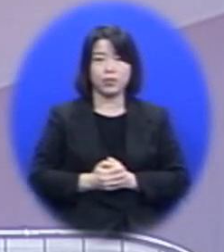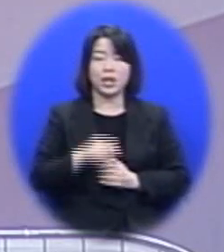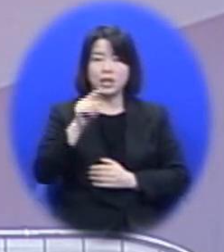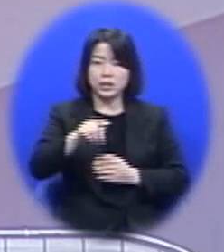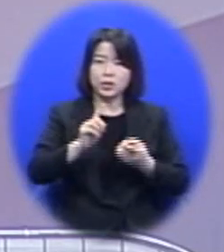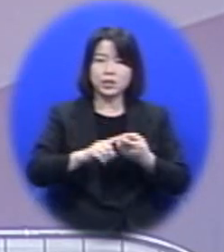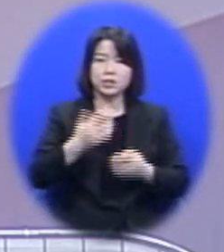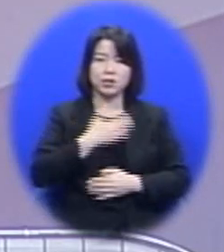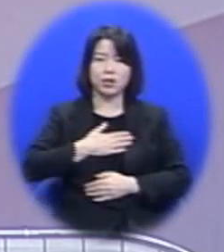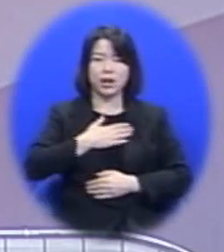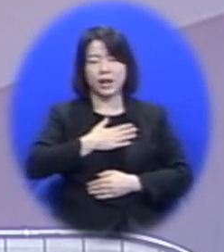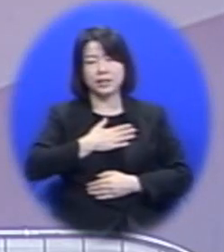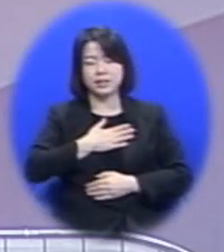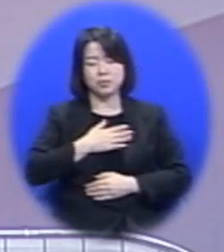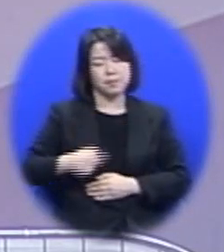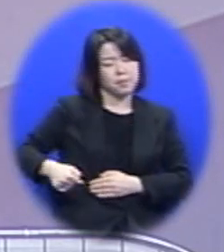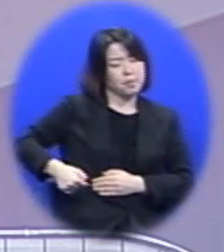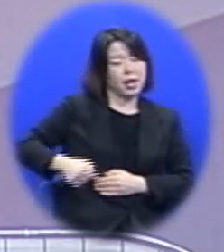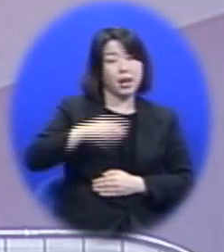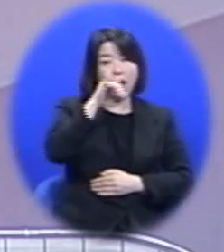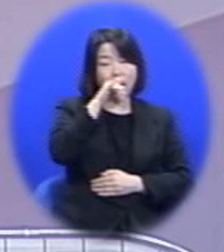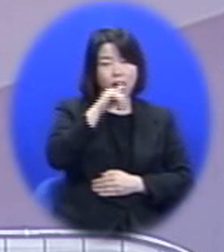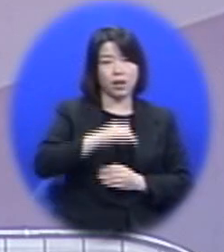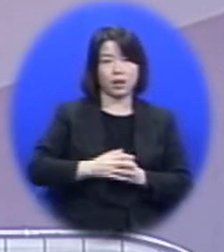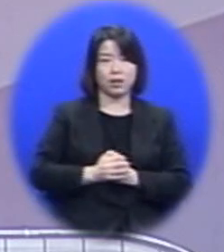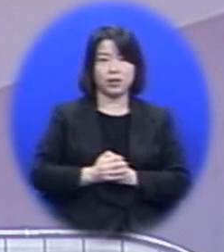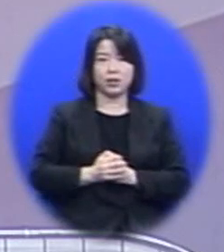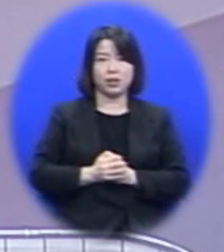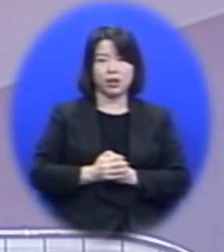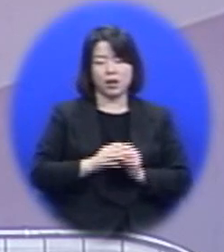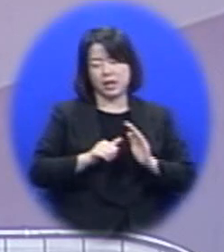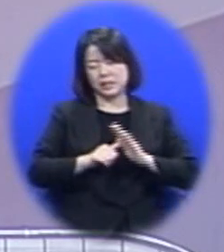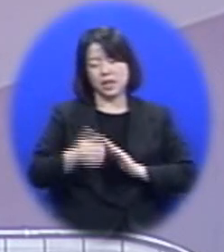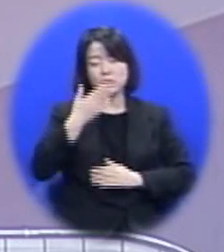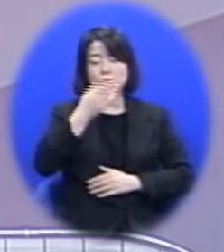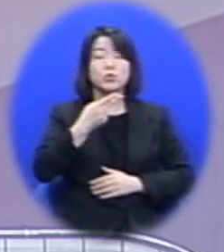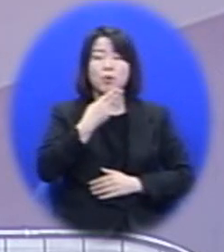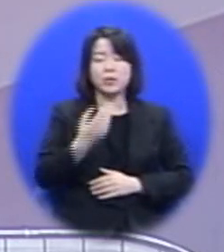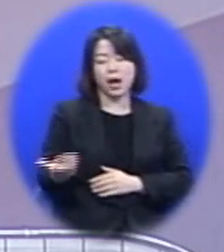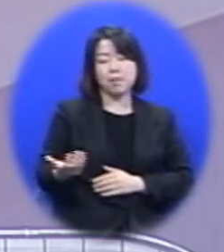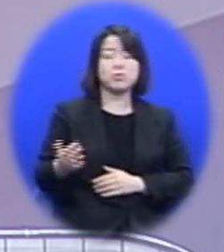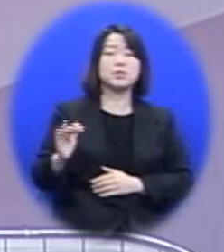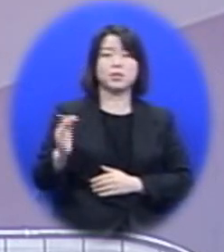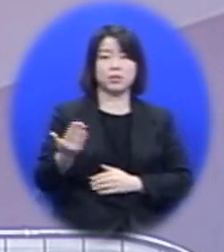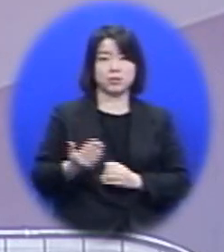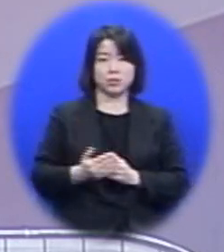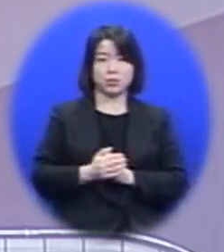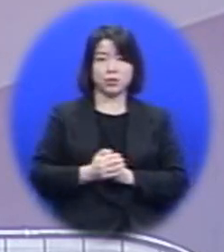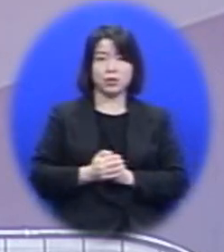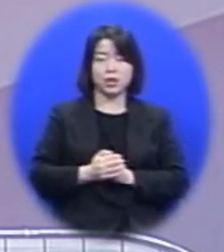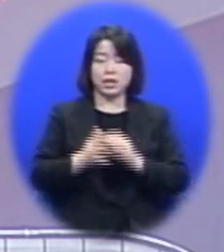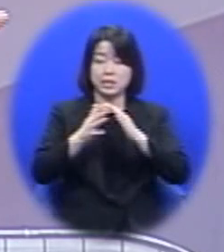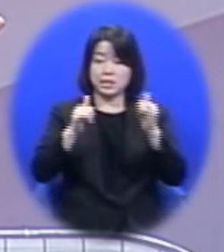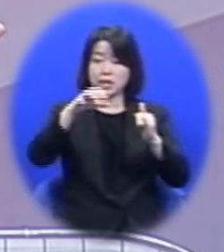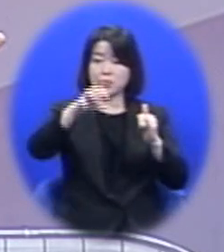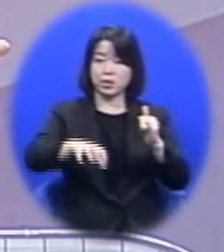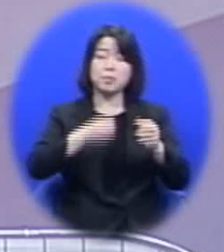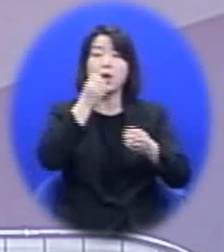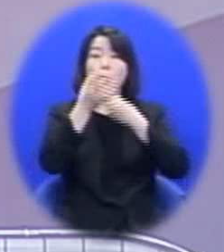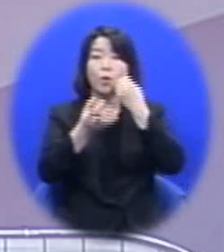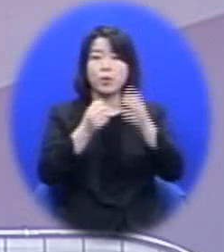점이 가슴이 찔림을 받았습니다. 견딜 수 없는 아픔이 되었습니다. 사람들 앞에